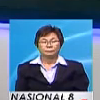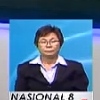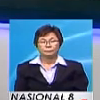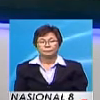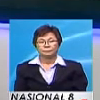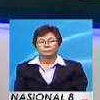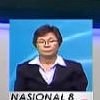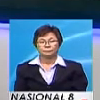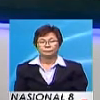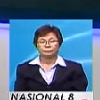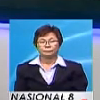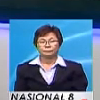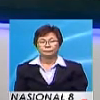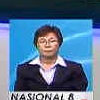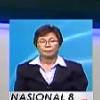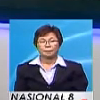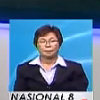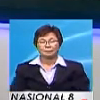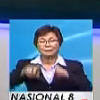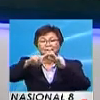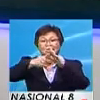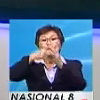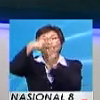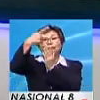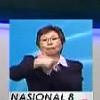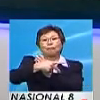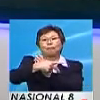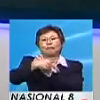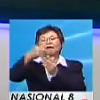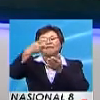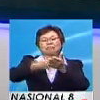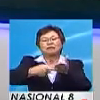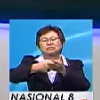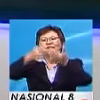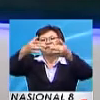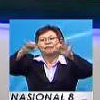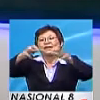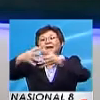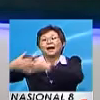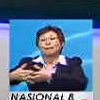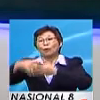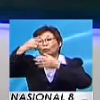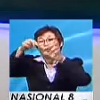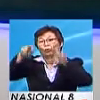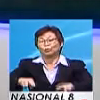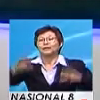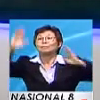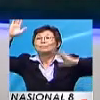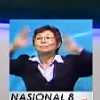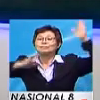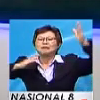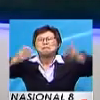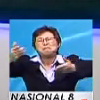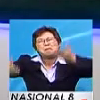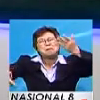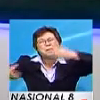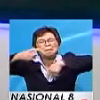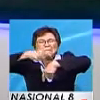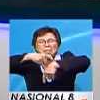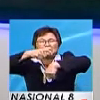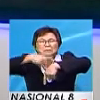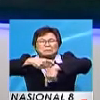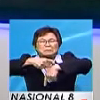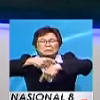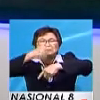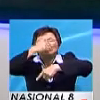mayorkas Dalam pada itu pelaksanaan program pengecualian visa Amerika Syarikat bagi rakyat Malaysia dijangka akan mengambil masa